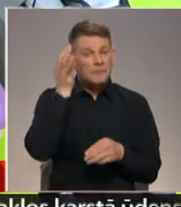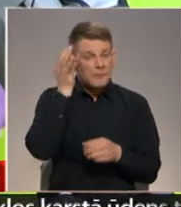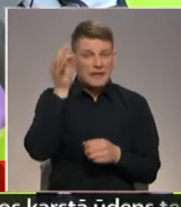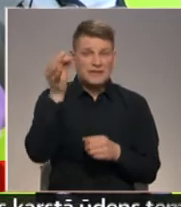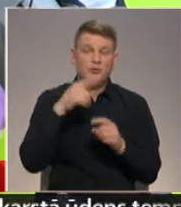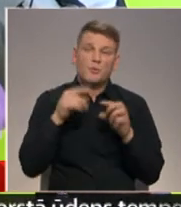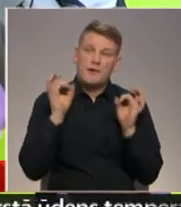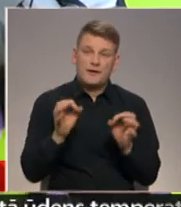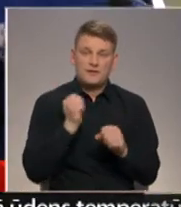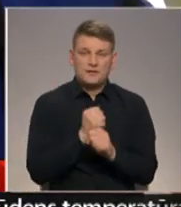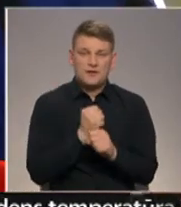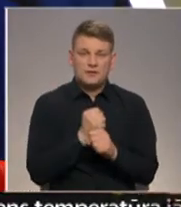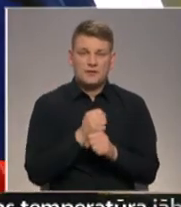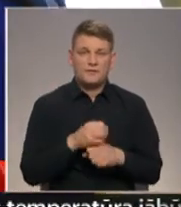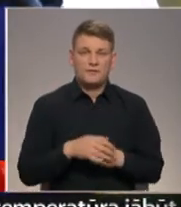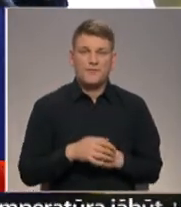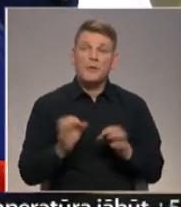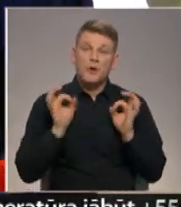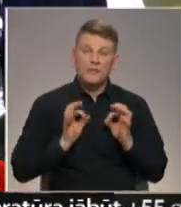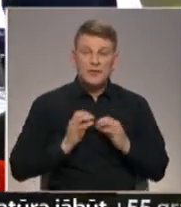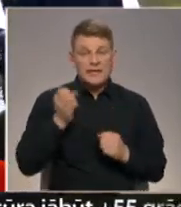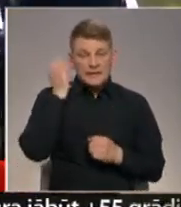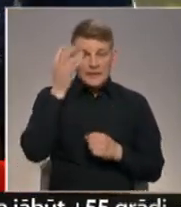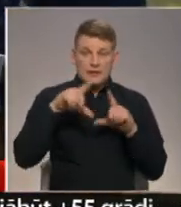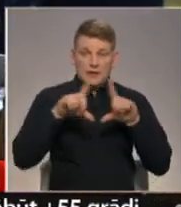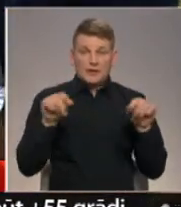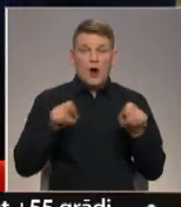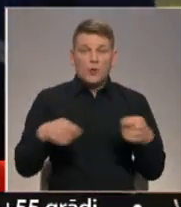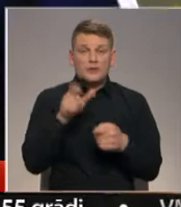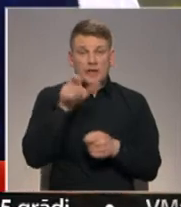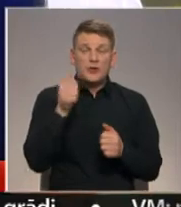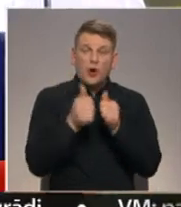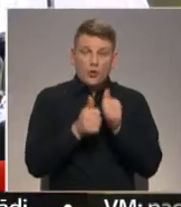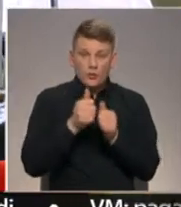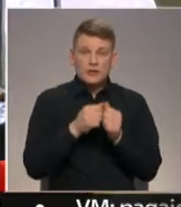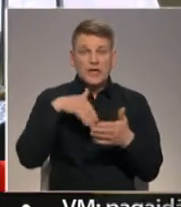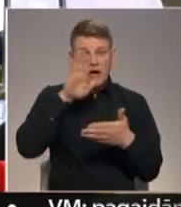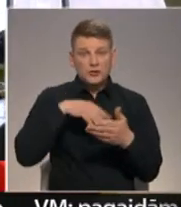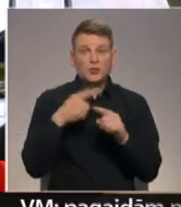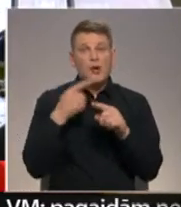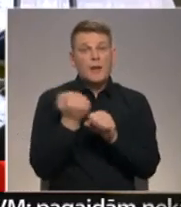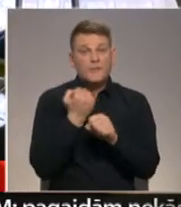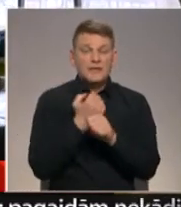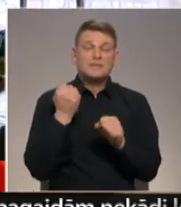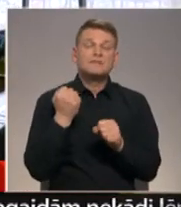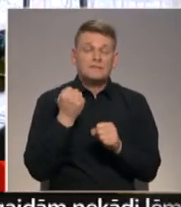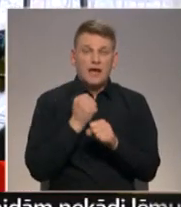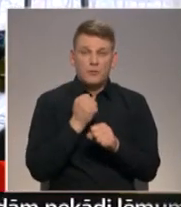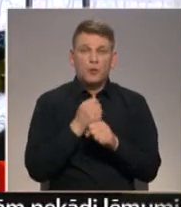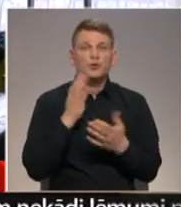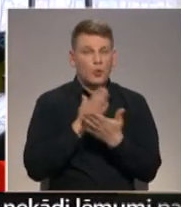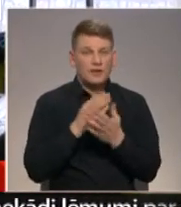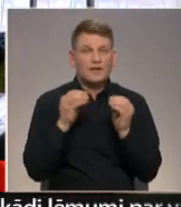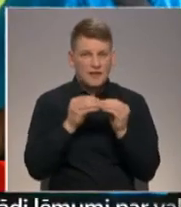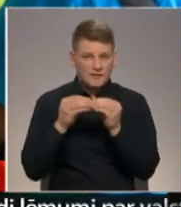un pareizāk strādā. Profesionālo izglītības iestāžu audzēkņu konkursu krāsošanas un apdaras darbos notiek jau gandrīz